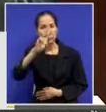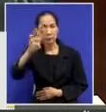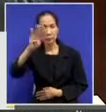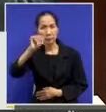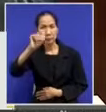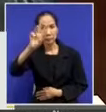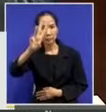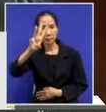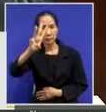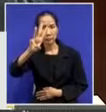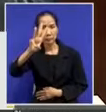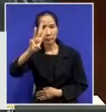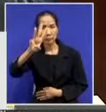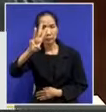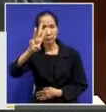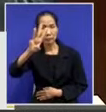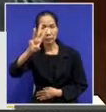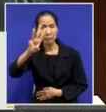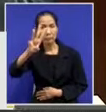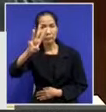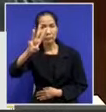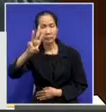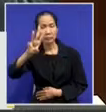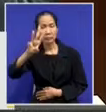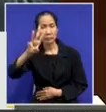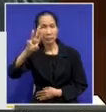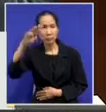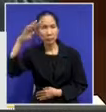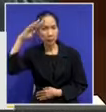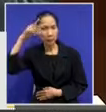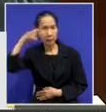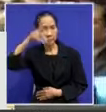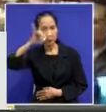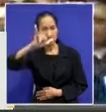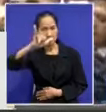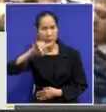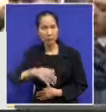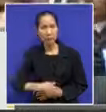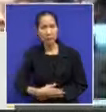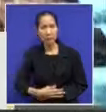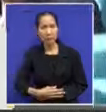646นายสุพลฟองงาม พลเอกประยุทธ์จันทร์โอชาครับ